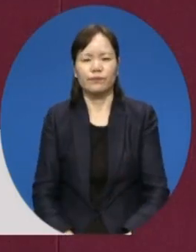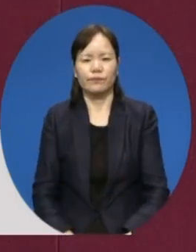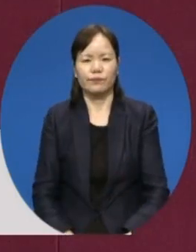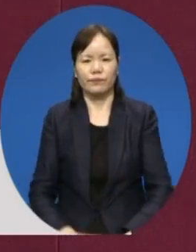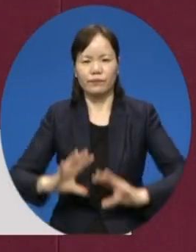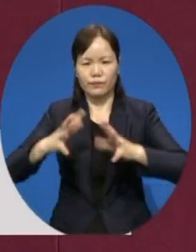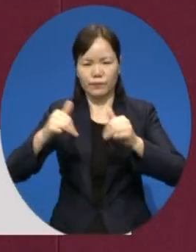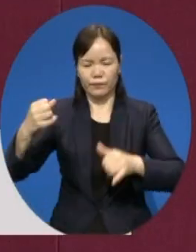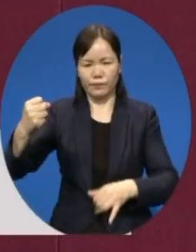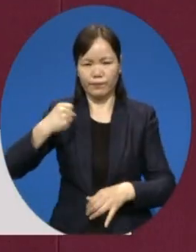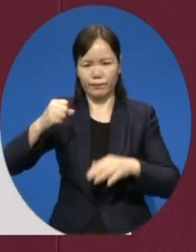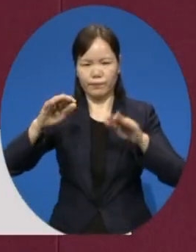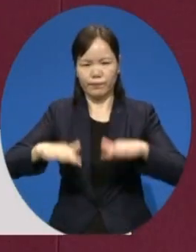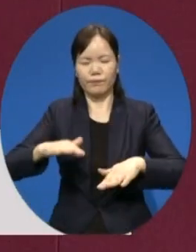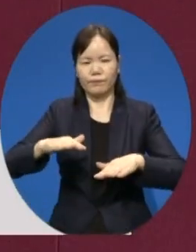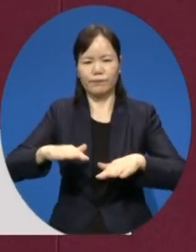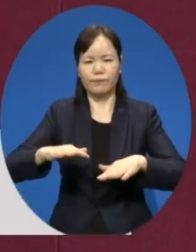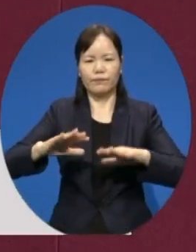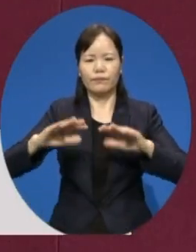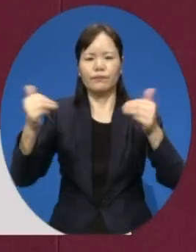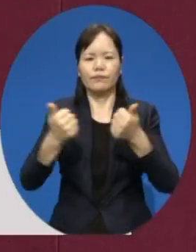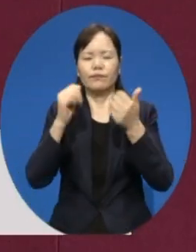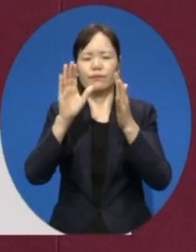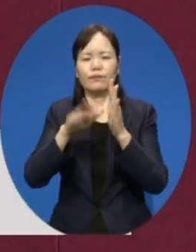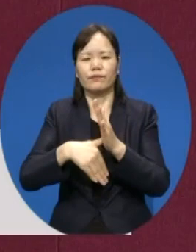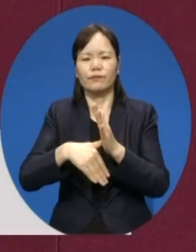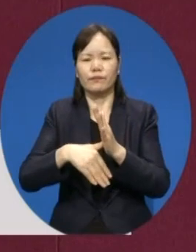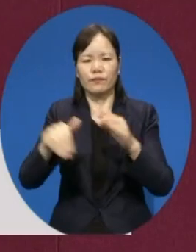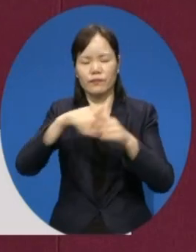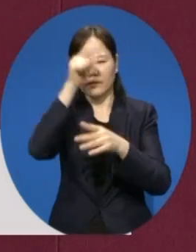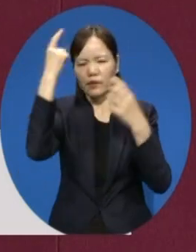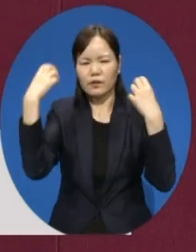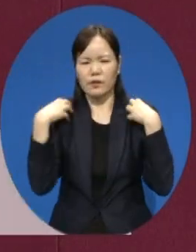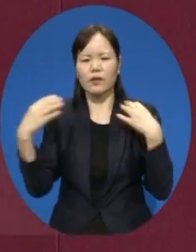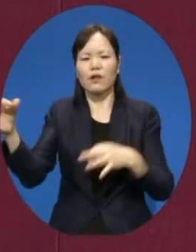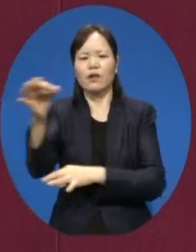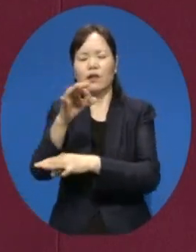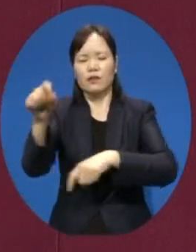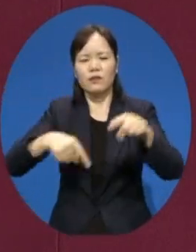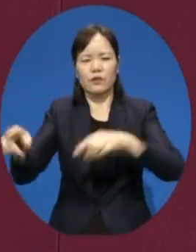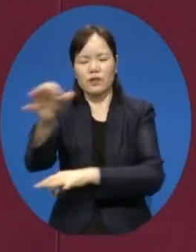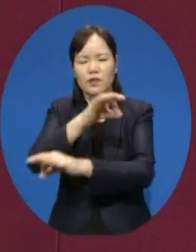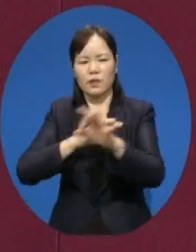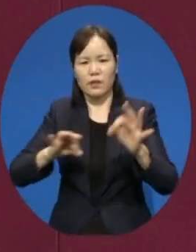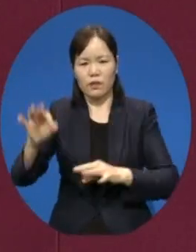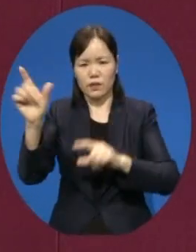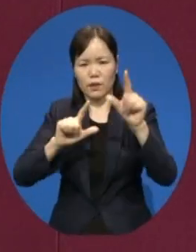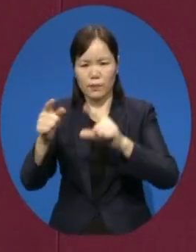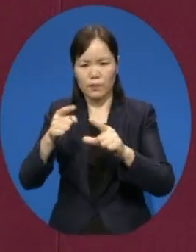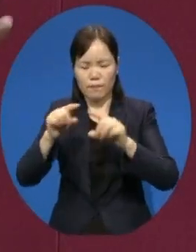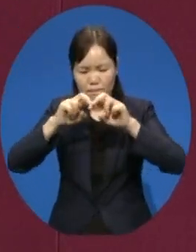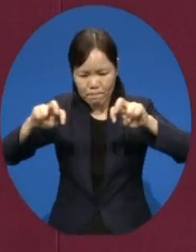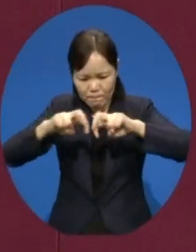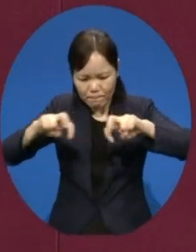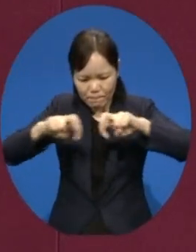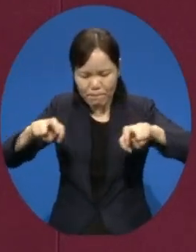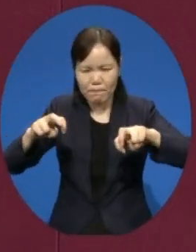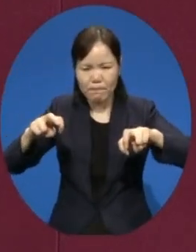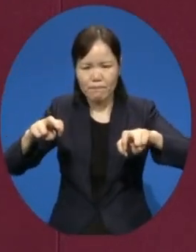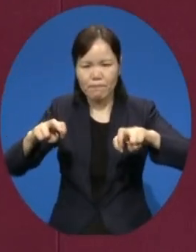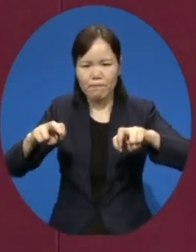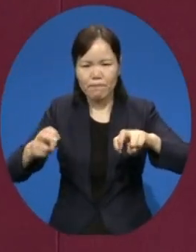저희 국민의힘 이번 정기국회에서 문재인 정권 정치 경제의 실상을 낱낱이 파헤칠 것입니다.